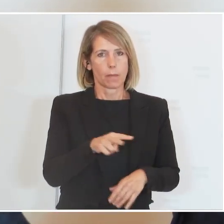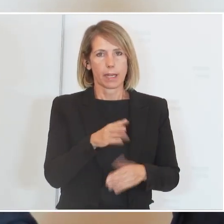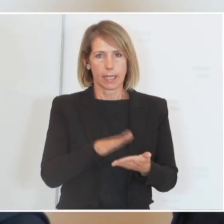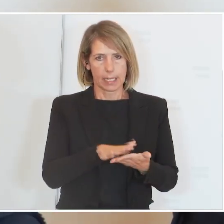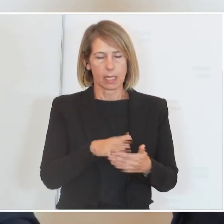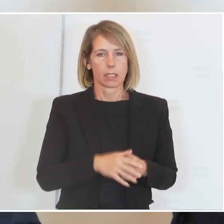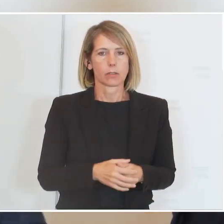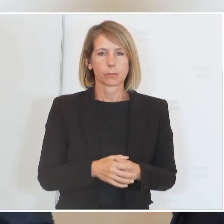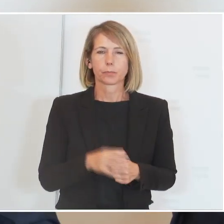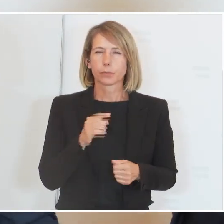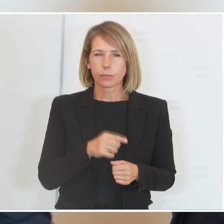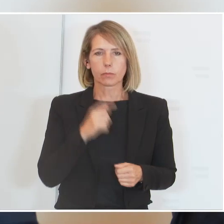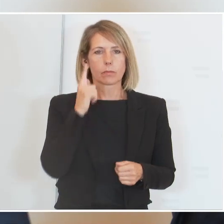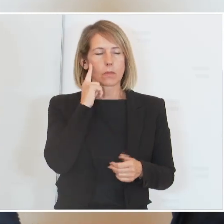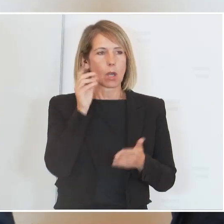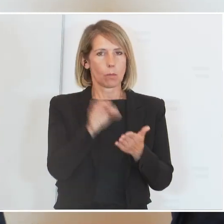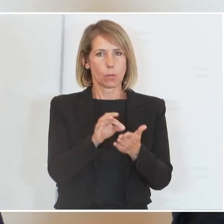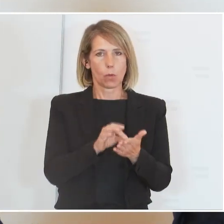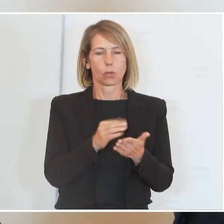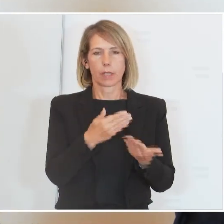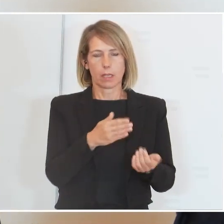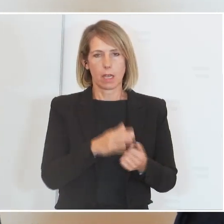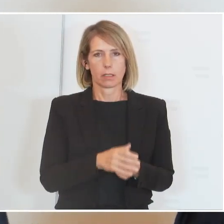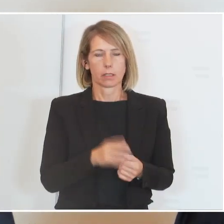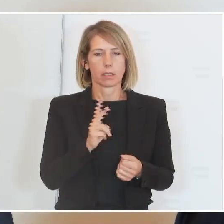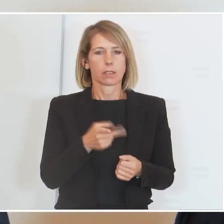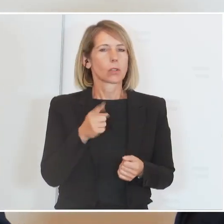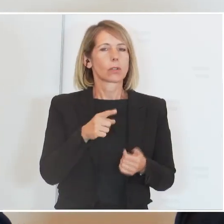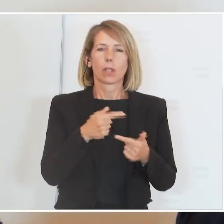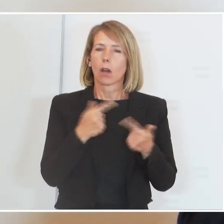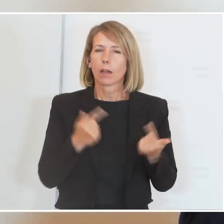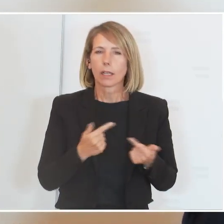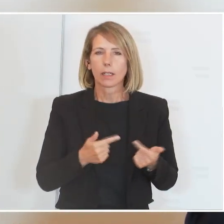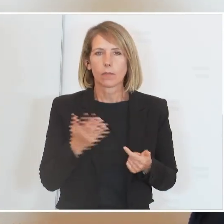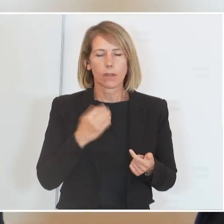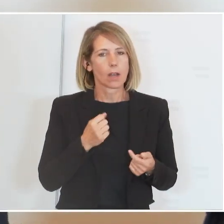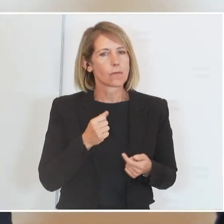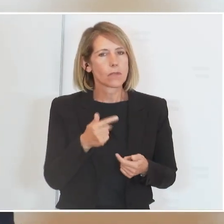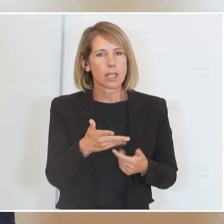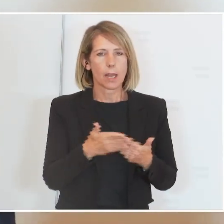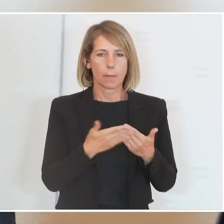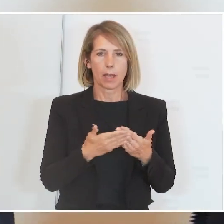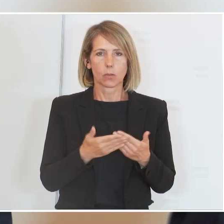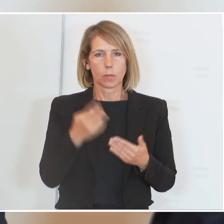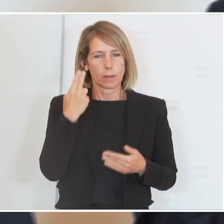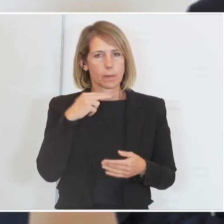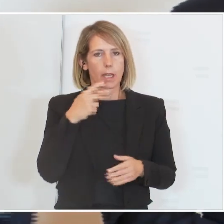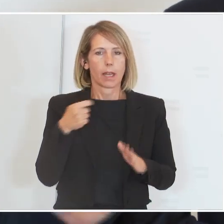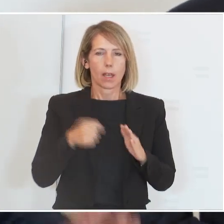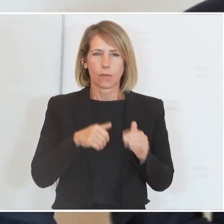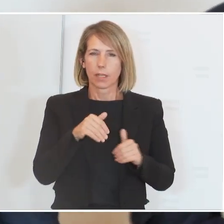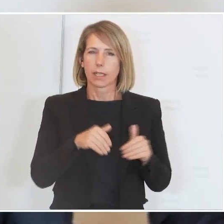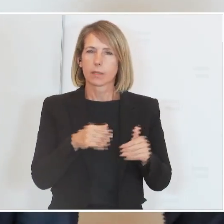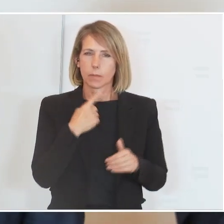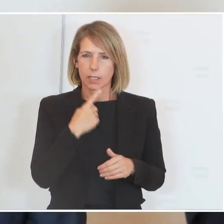Das sind die Hauptpunkte. Ich kann Ihnen auch zur Ausführung bringen, wir haben viele Beispiele, ich glaube auch der Herr Finanzminister, dass man ein bisschen ein Gefühl kriegt. Ich rede jetzt nur vom